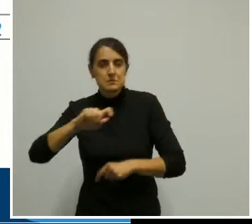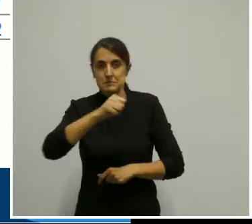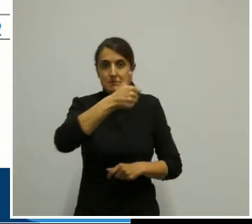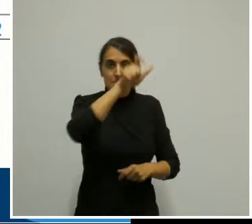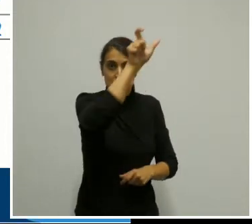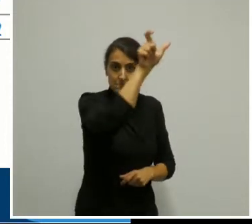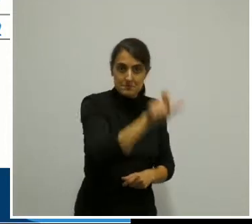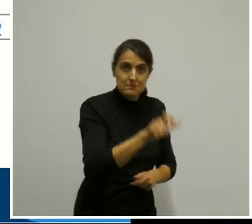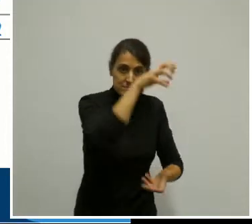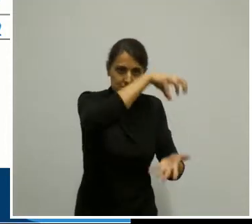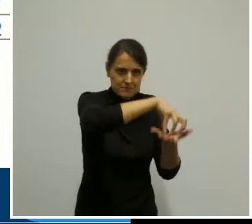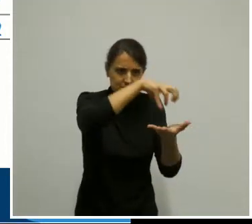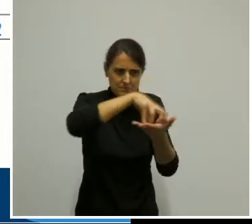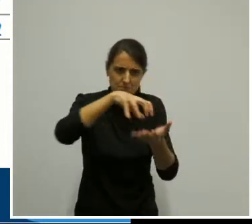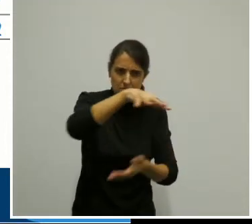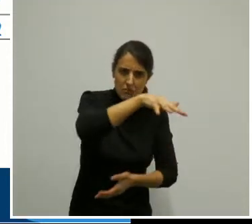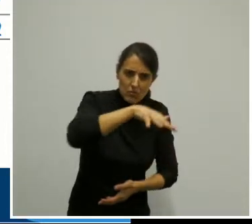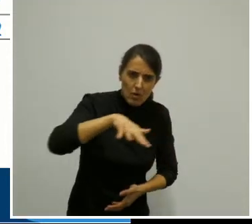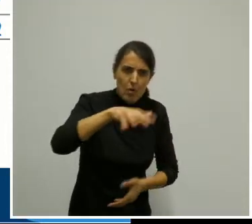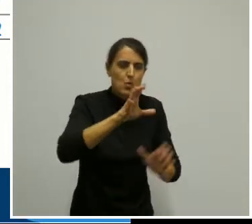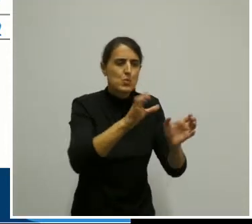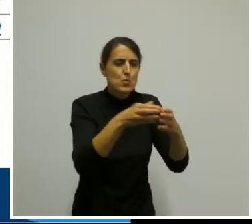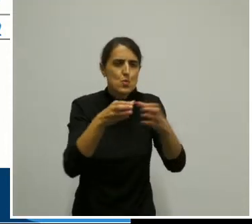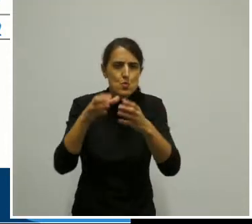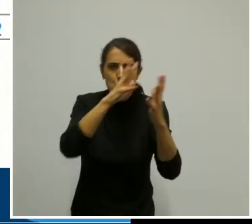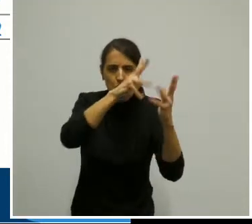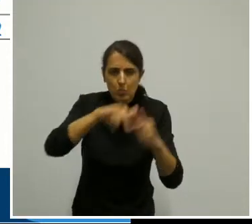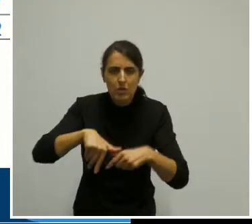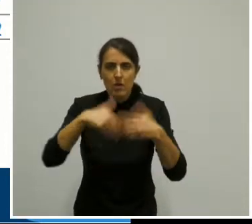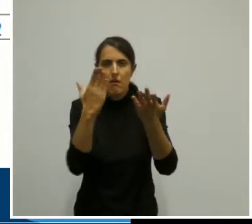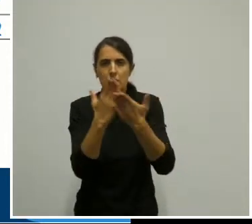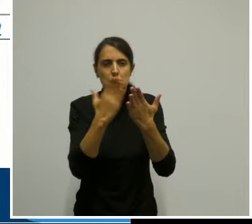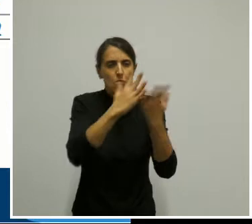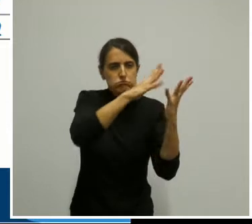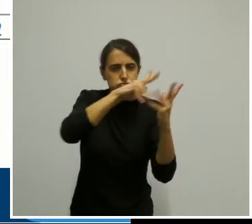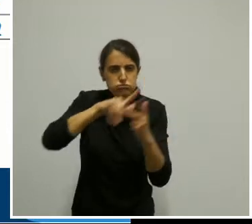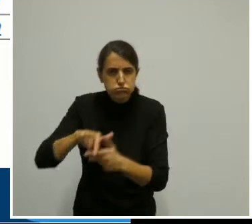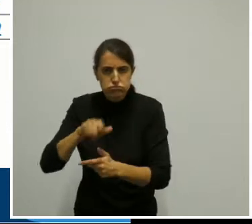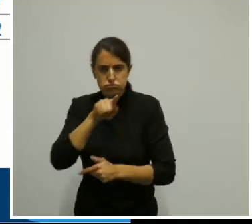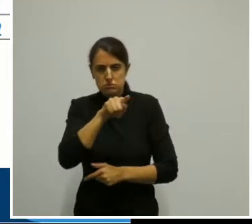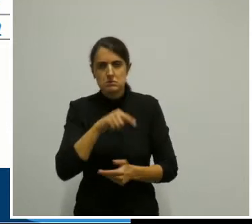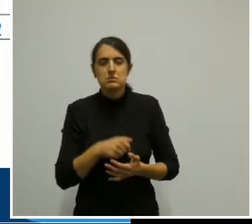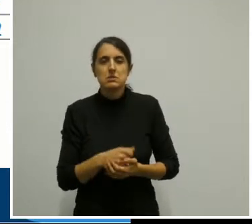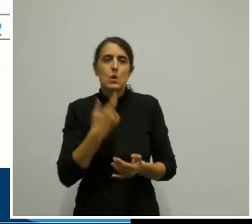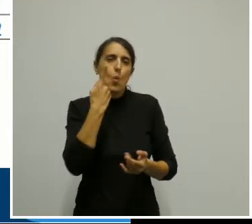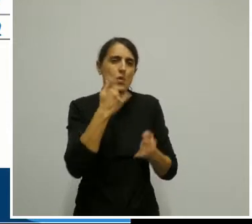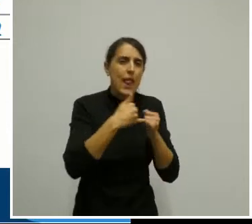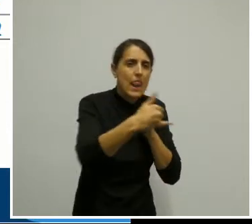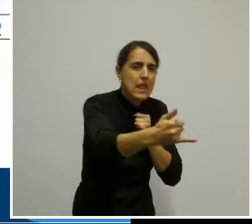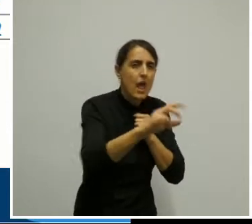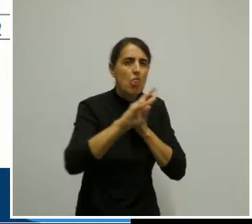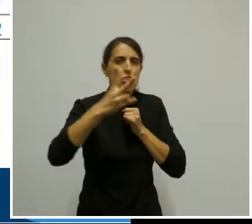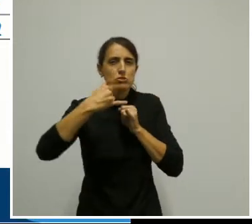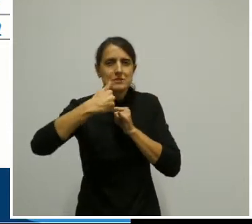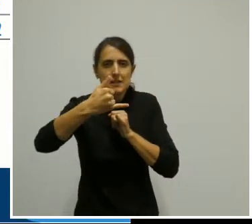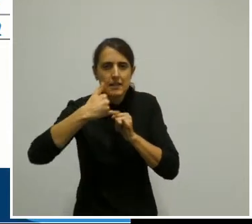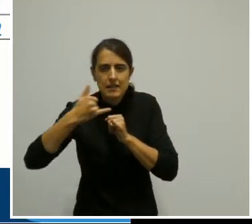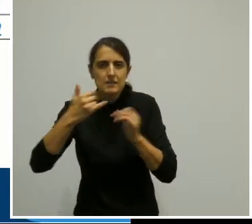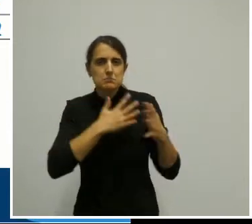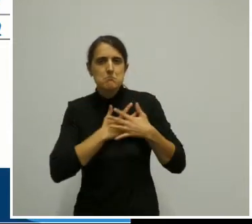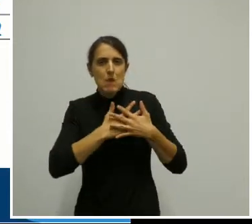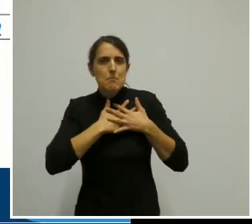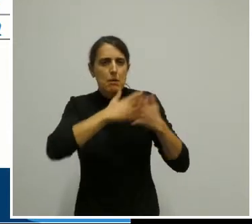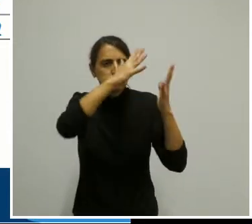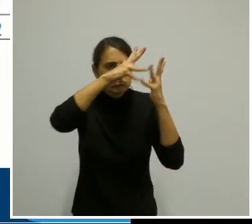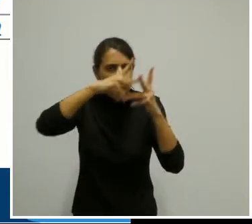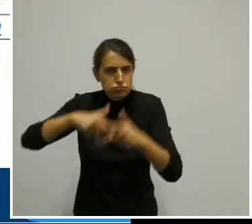els centres que hi ha a cada zona, els grups, les escoles són de dos o d'una línia, la matrícula,